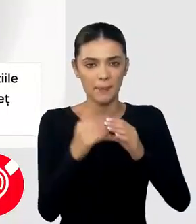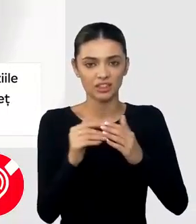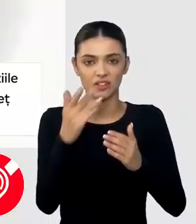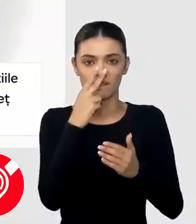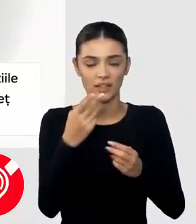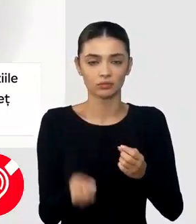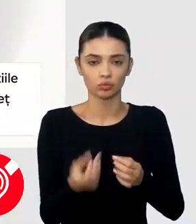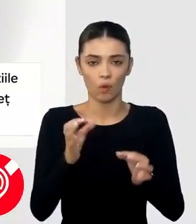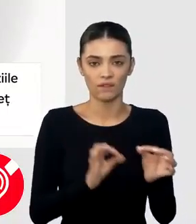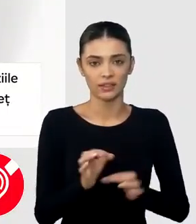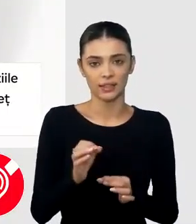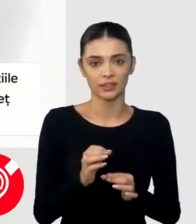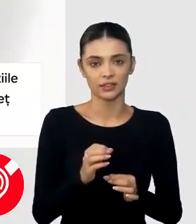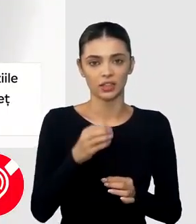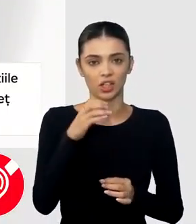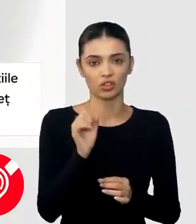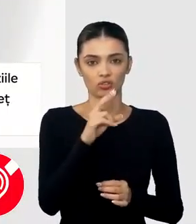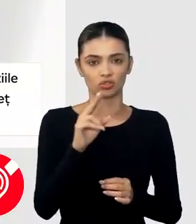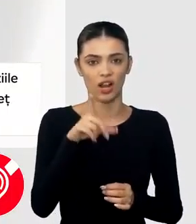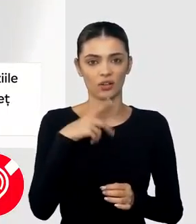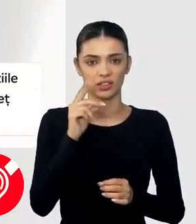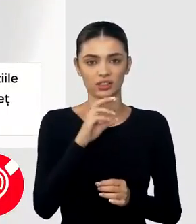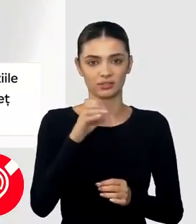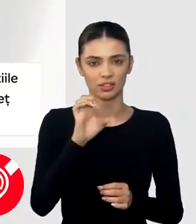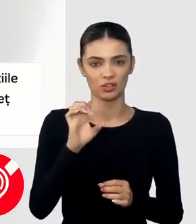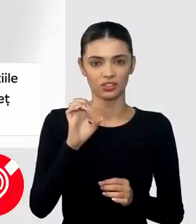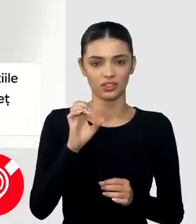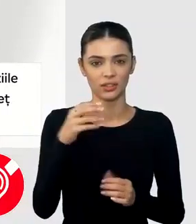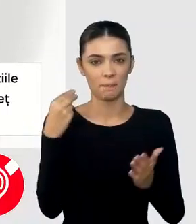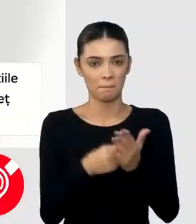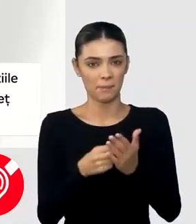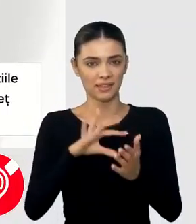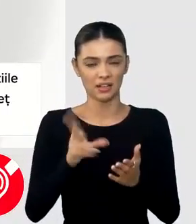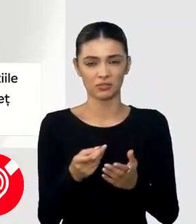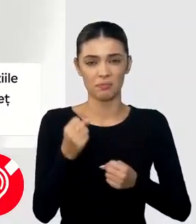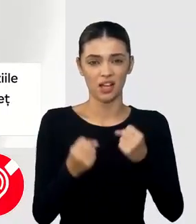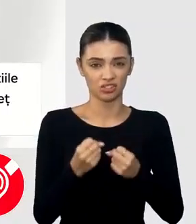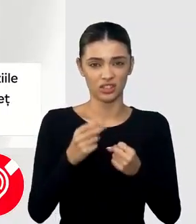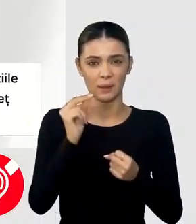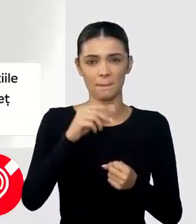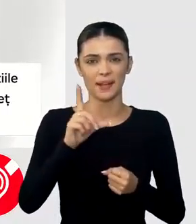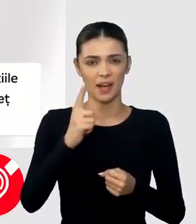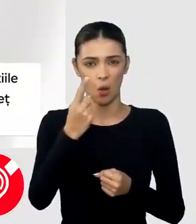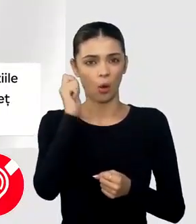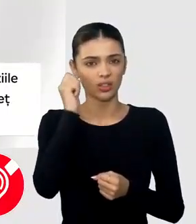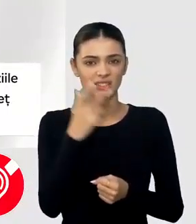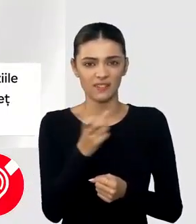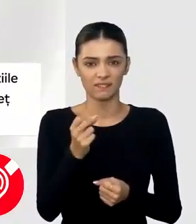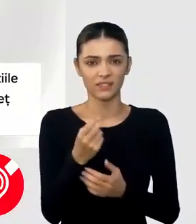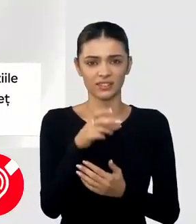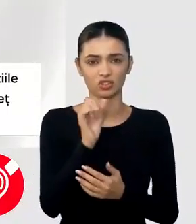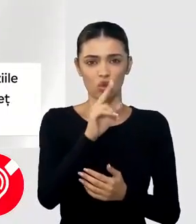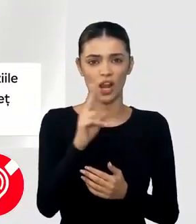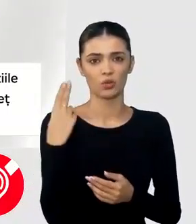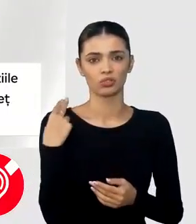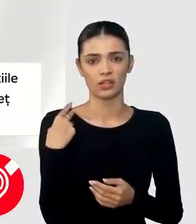ținea discursul cu privire la reformele fiscale. Ciolacu, ești pe drojdie, mita din portbagaj, PNL, poți o